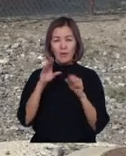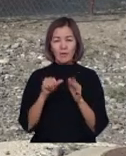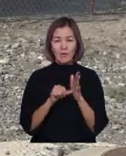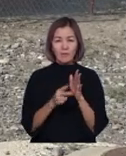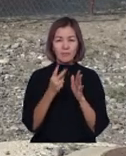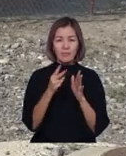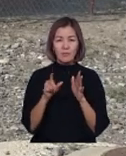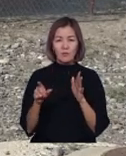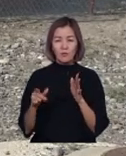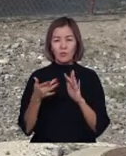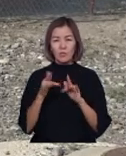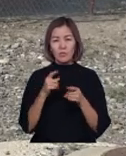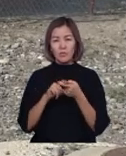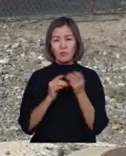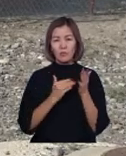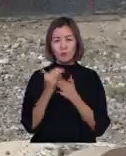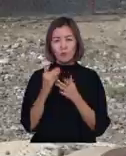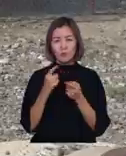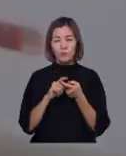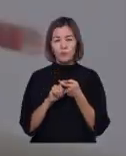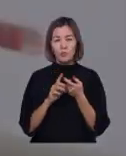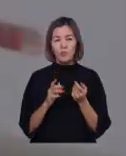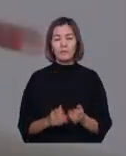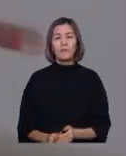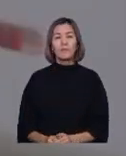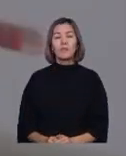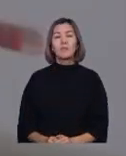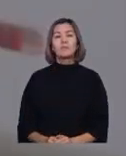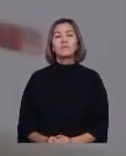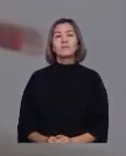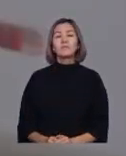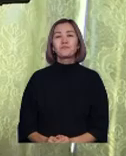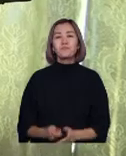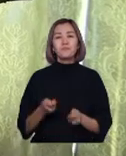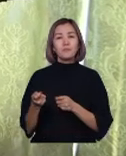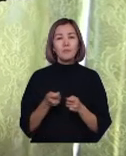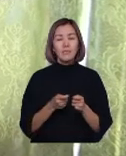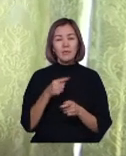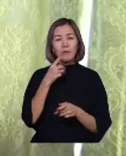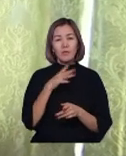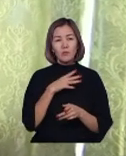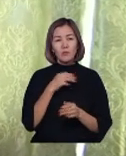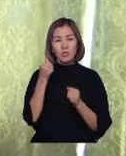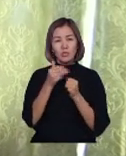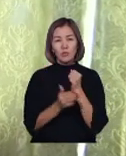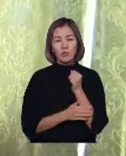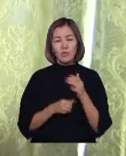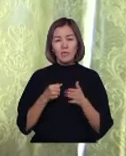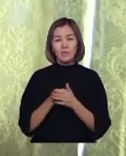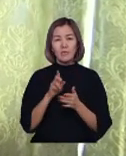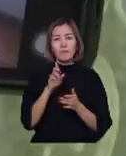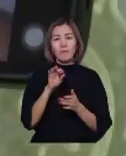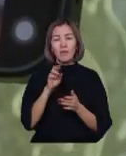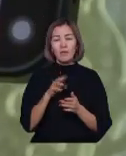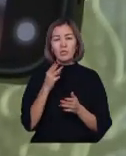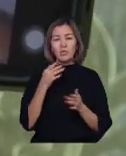62 үйі қазіргі уақытта жоғары жылдамдықты интернетке қосылып отыр. Цифрлық технологиялар басқармасы мамандарының айтуынша, жыл соңына дейін Балқаш,